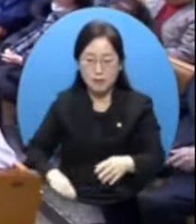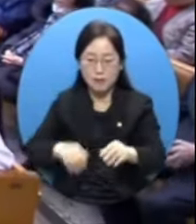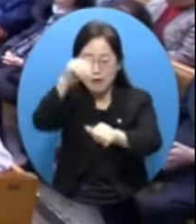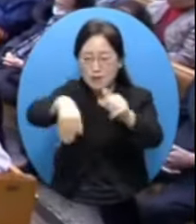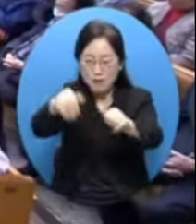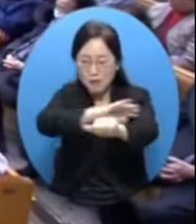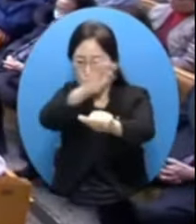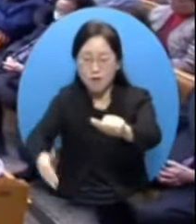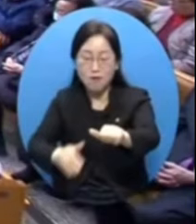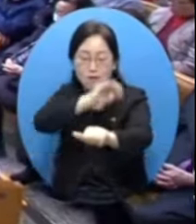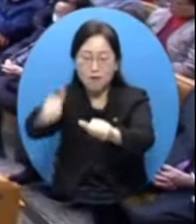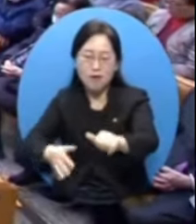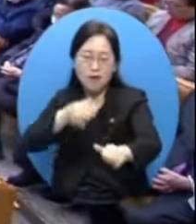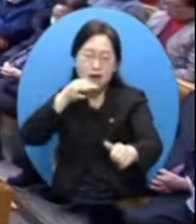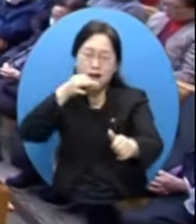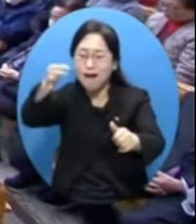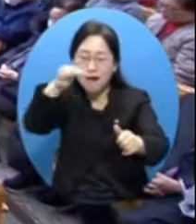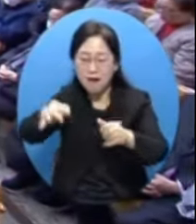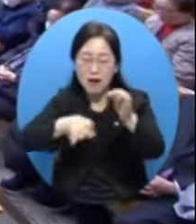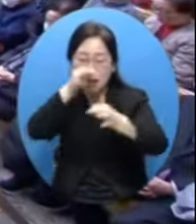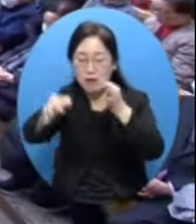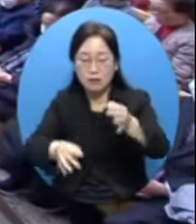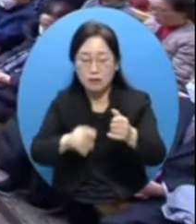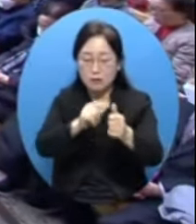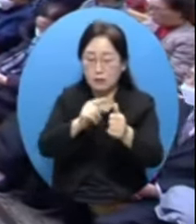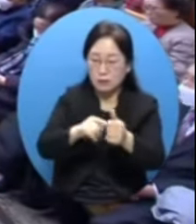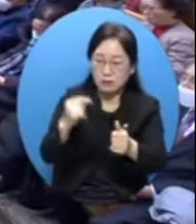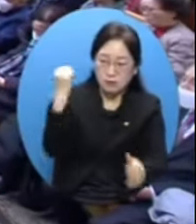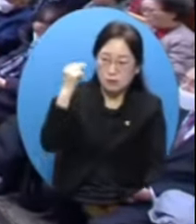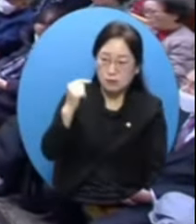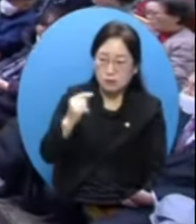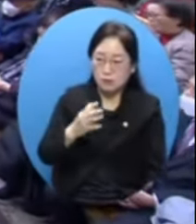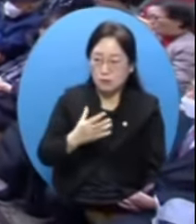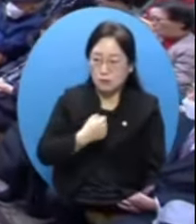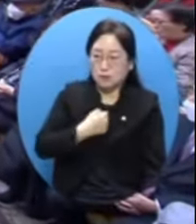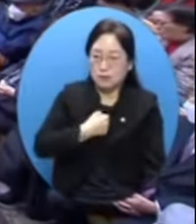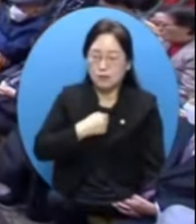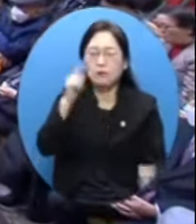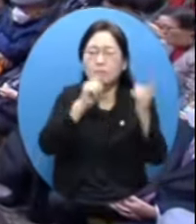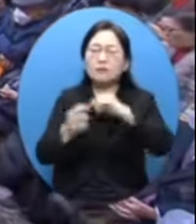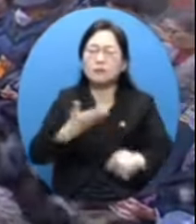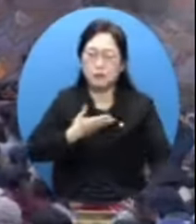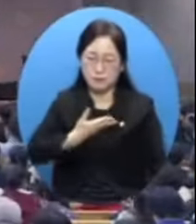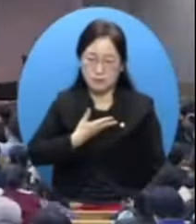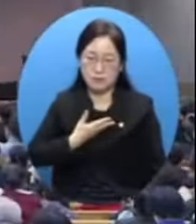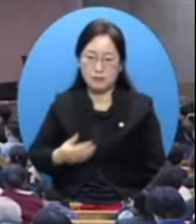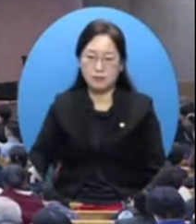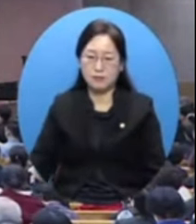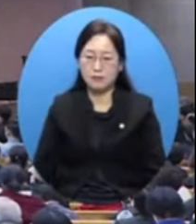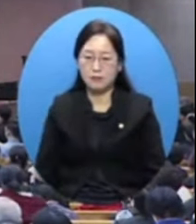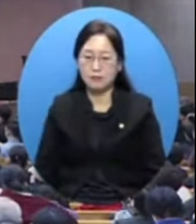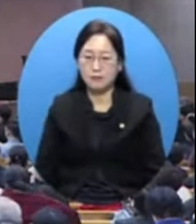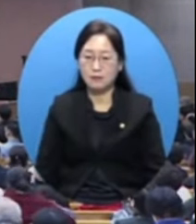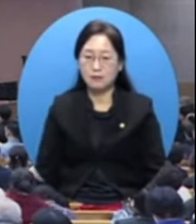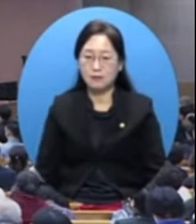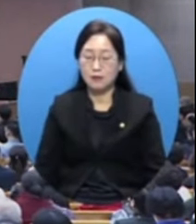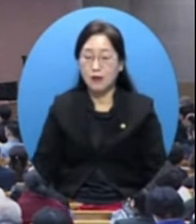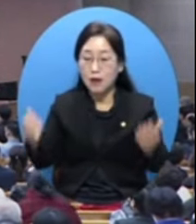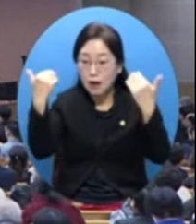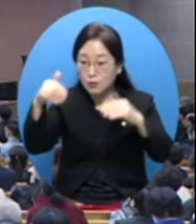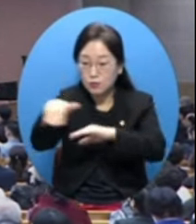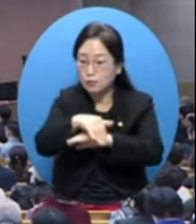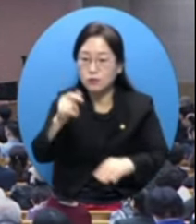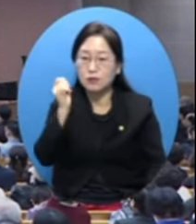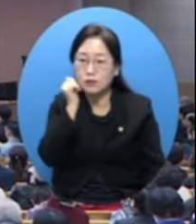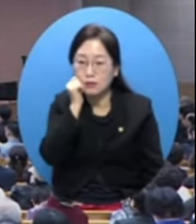버려. 소리를 질렀습니다. 그 말이 얼마나 어린 자기에게 상처를 주었는지 모릅니다. 학교도 다니지